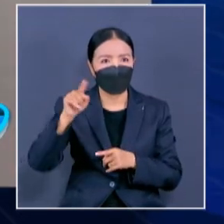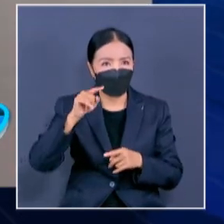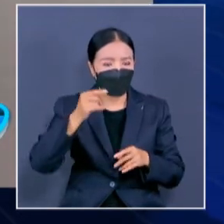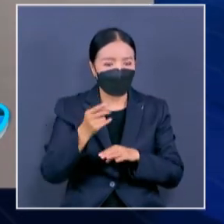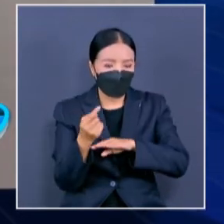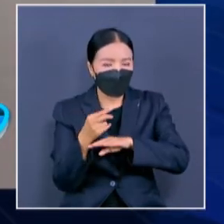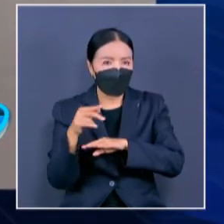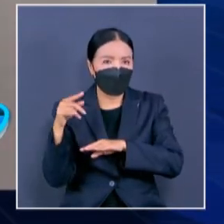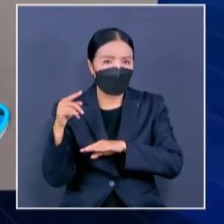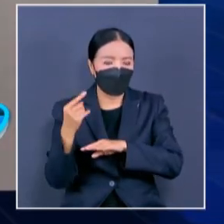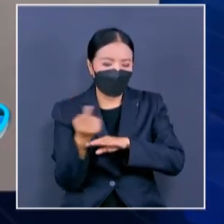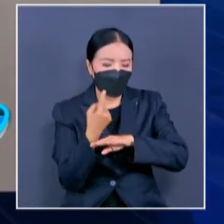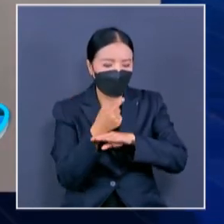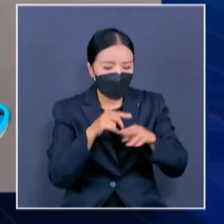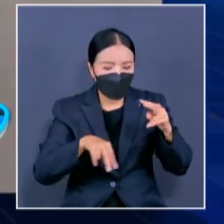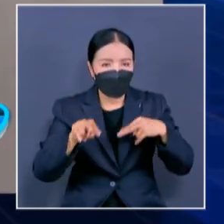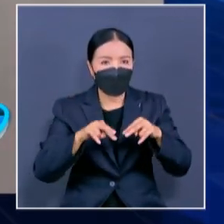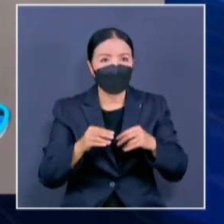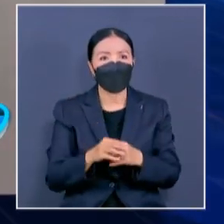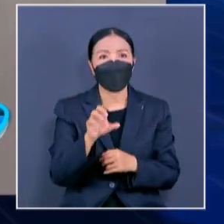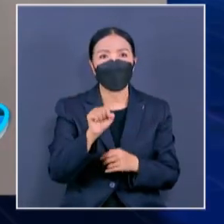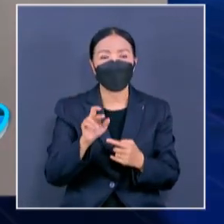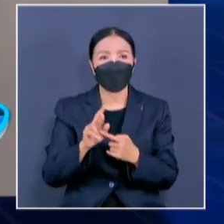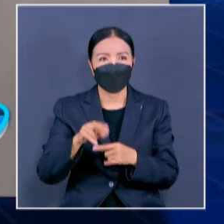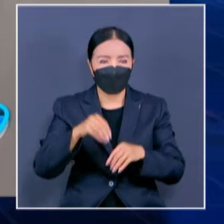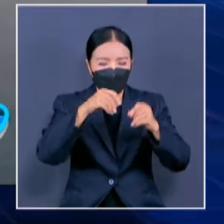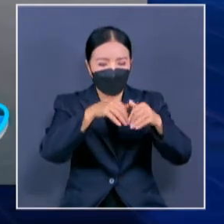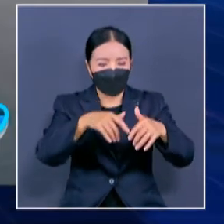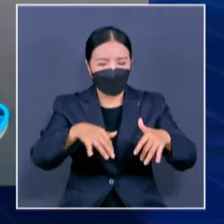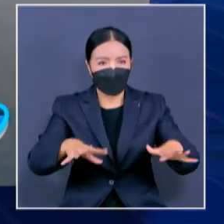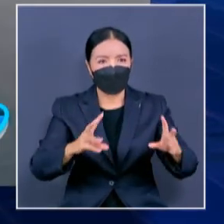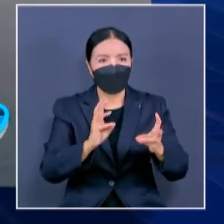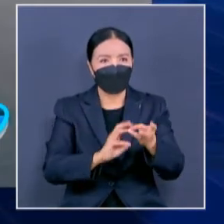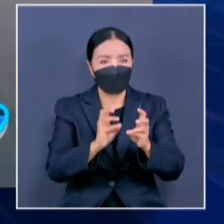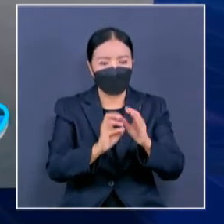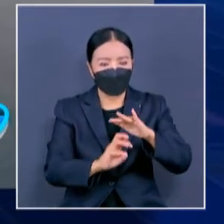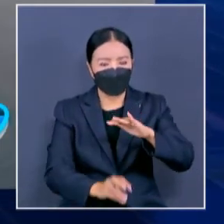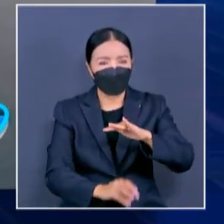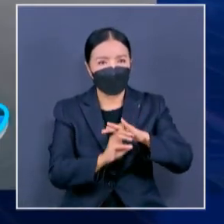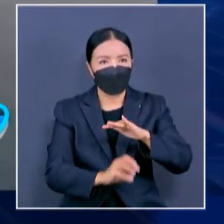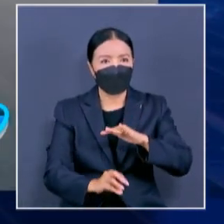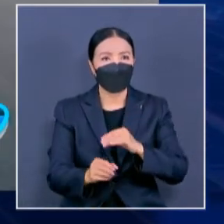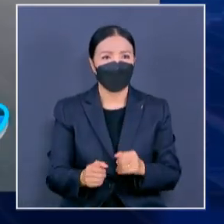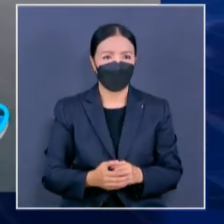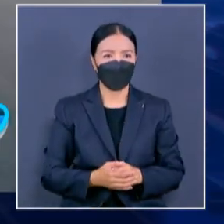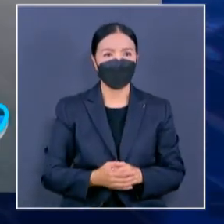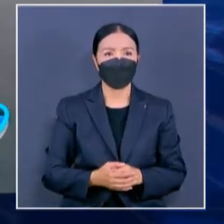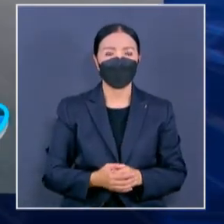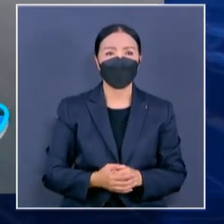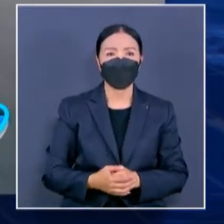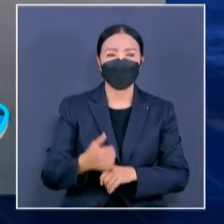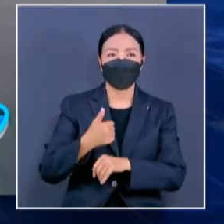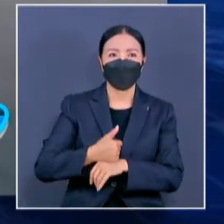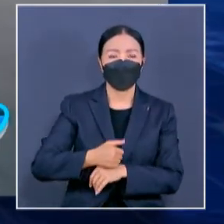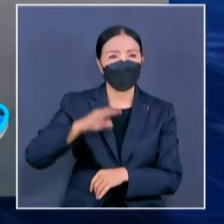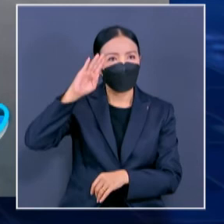น้ำมันแล้วก็วางแผนในการใช้สารขจัดคราบน้ำมันเพื่อระงับเหตุให้เป็นไปอย่างรวดเร็วครับผู้บัญชาการกองทัพเรือภาคที่